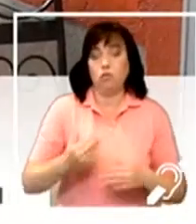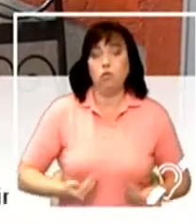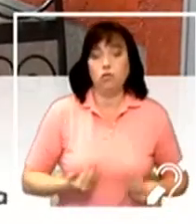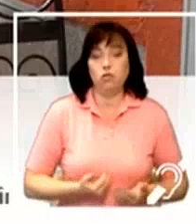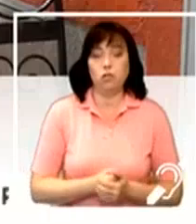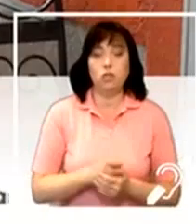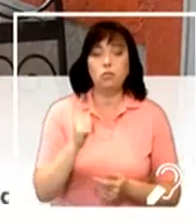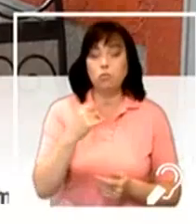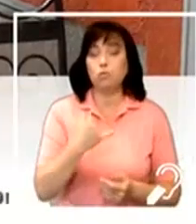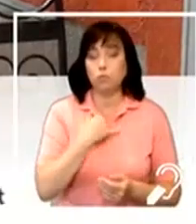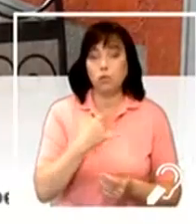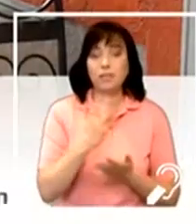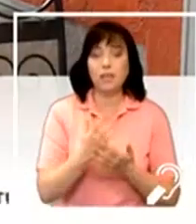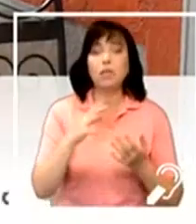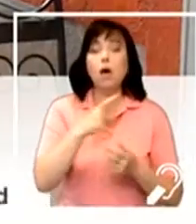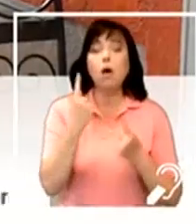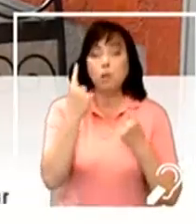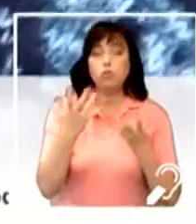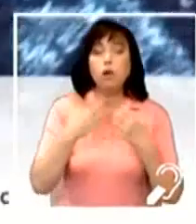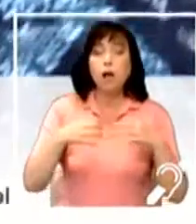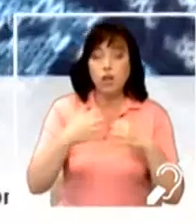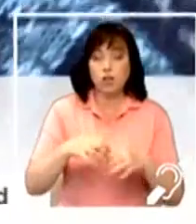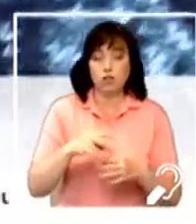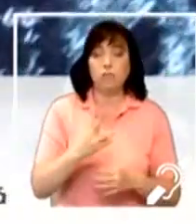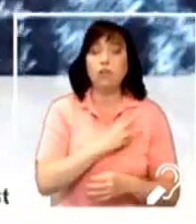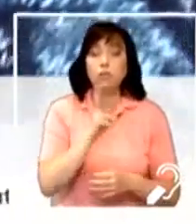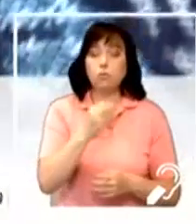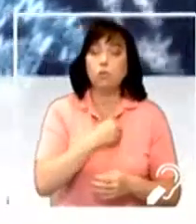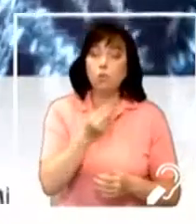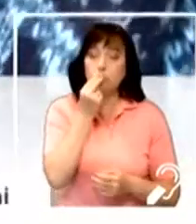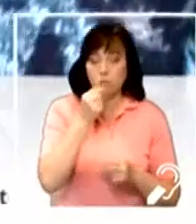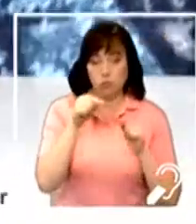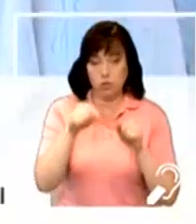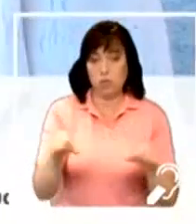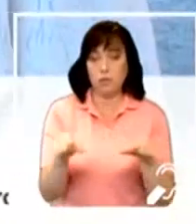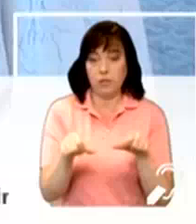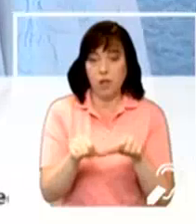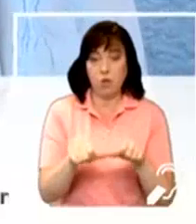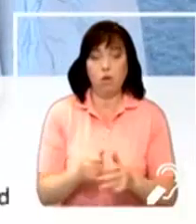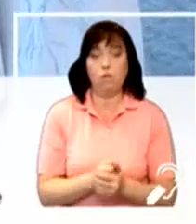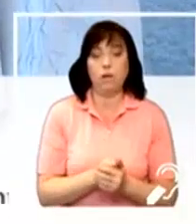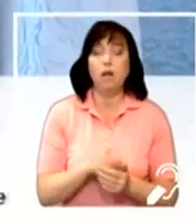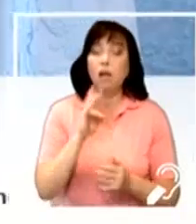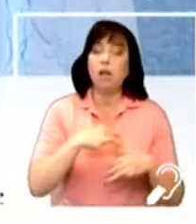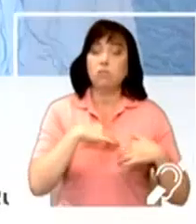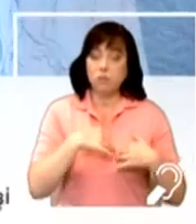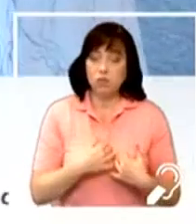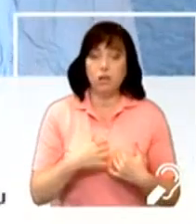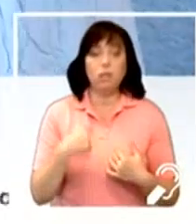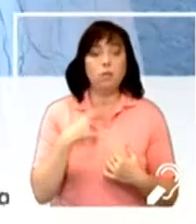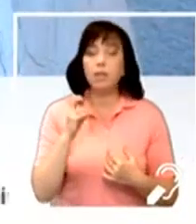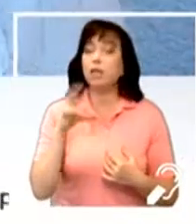că avem un număr mare de beneficiari care doresc să se alimenteze la cantină, din păcate pe care nu